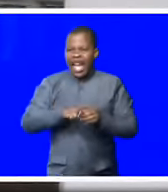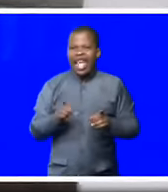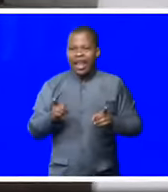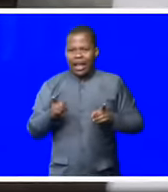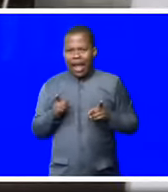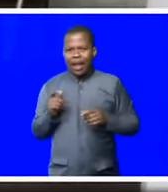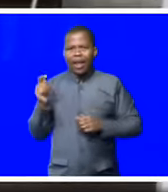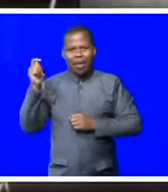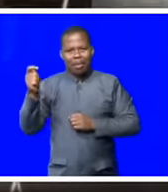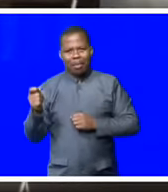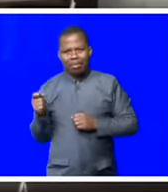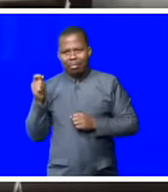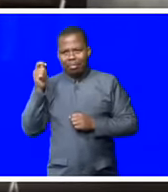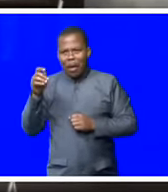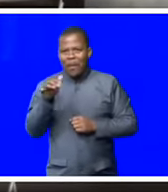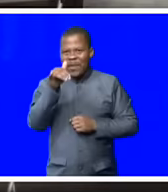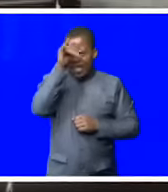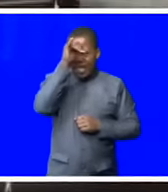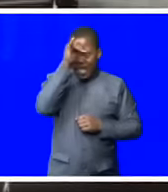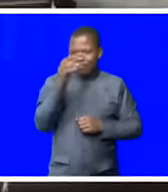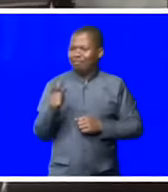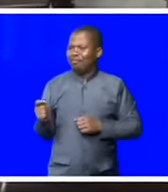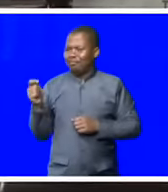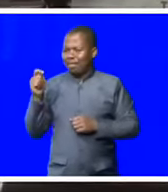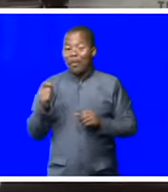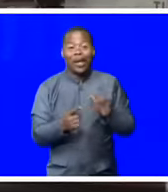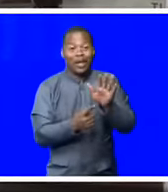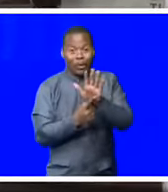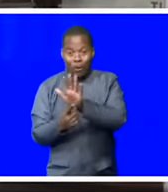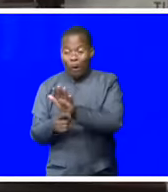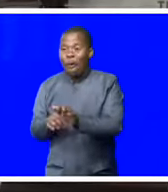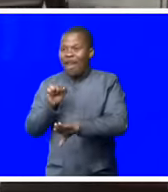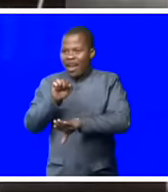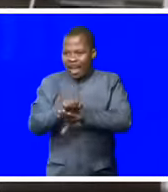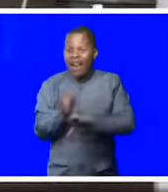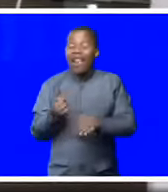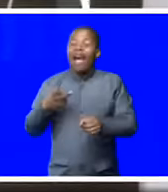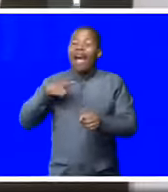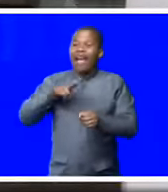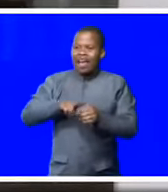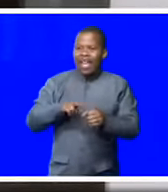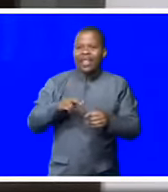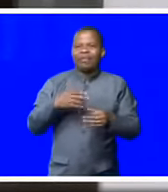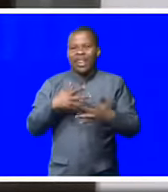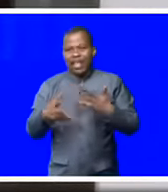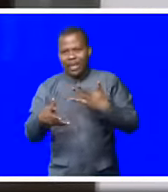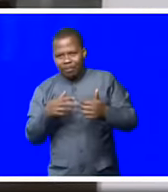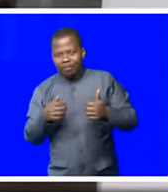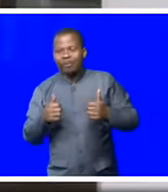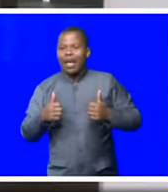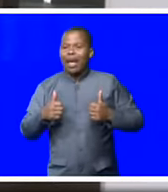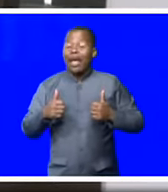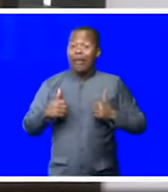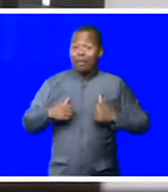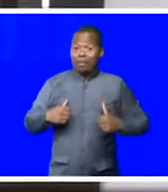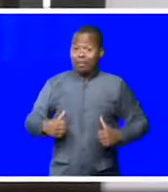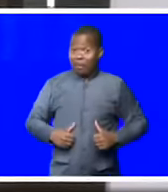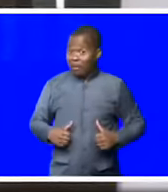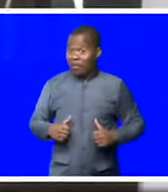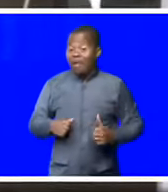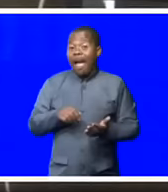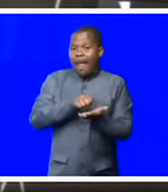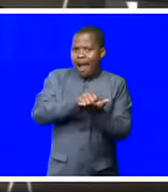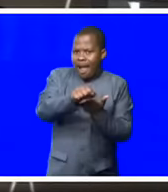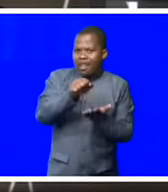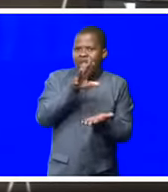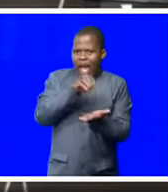kabanti nasenifika kulo imvunulo yakhona inhle kakhulu kulapho khona kuqhamuka umfana wentombatane athi khangise